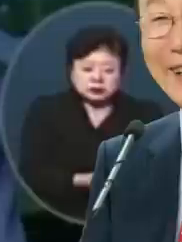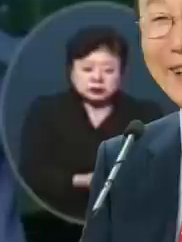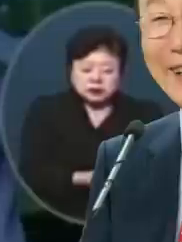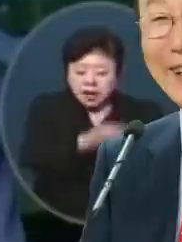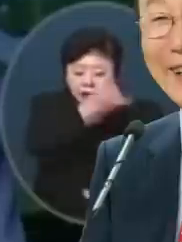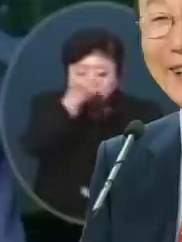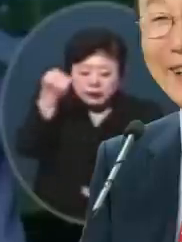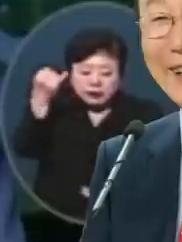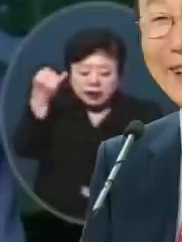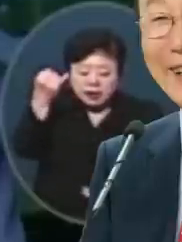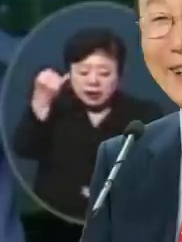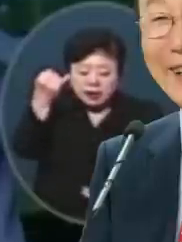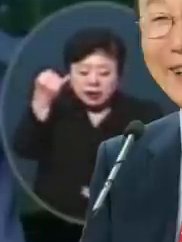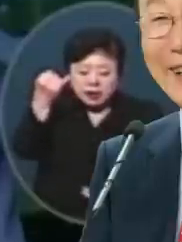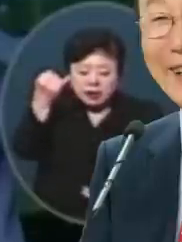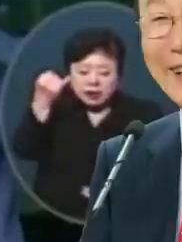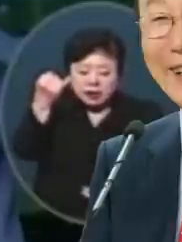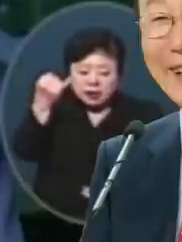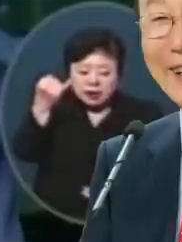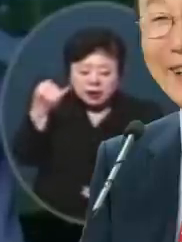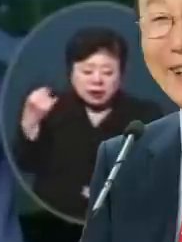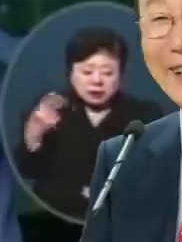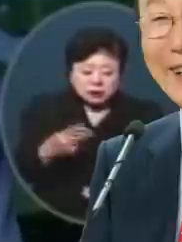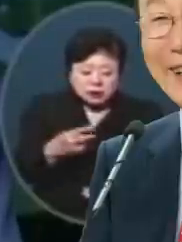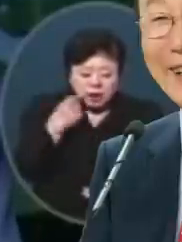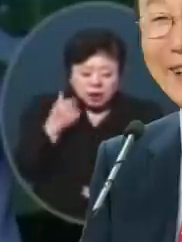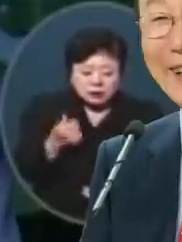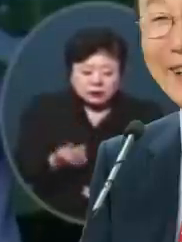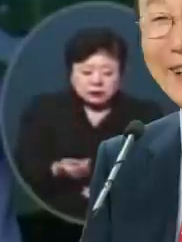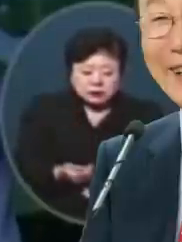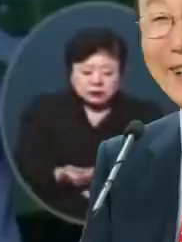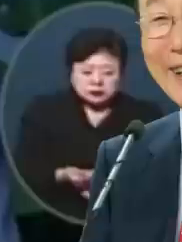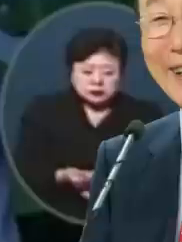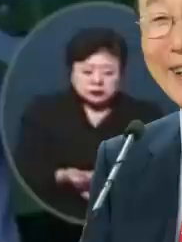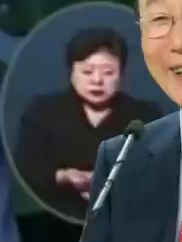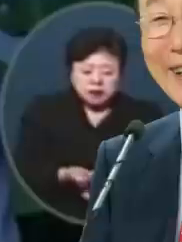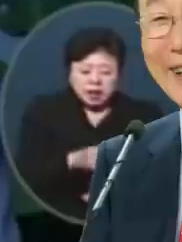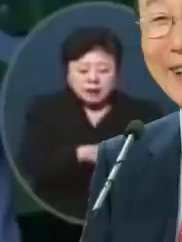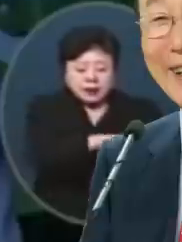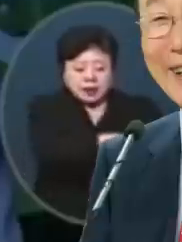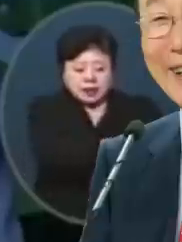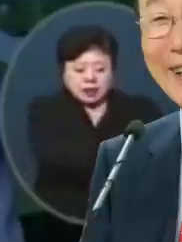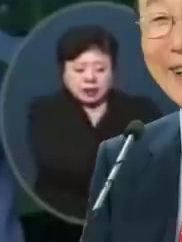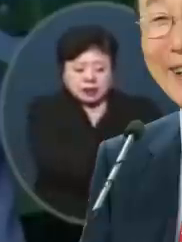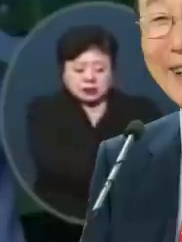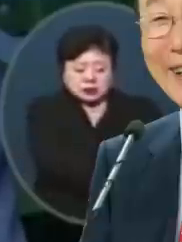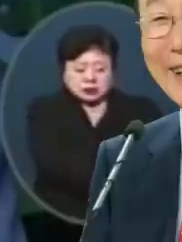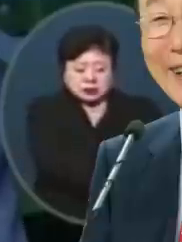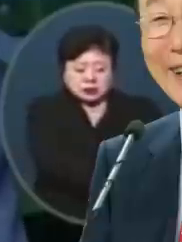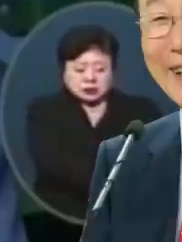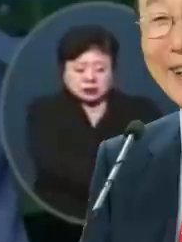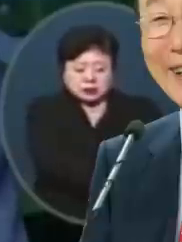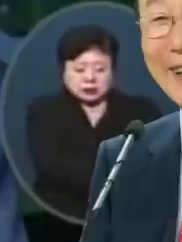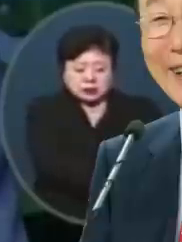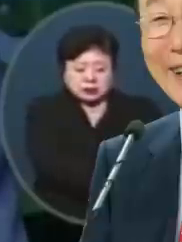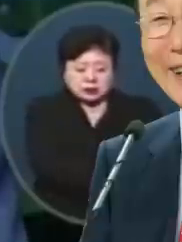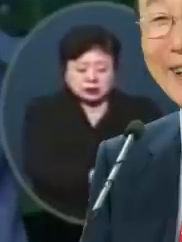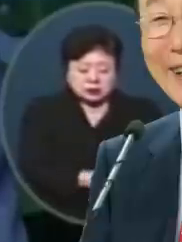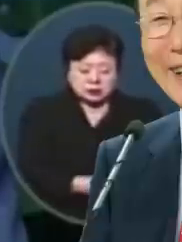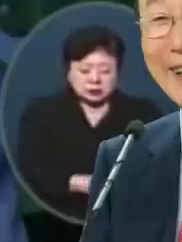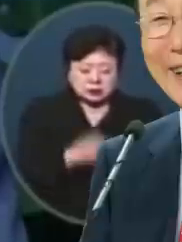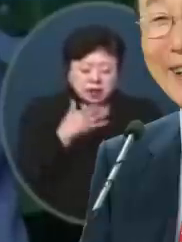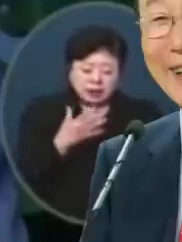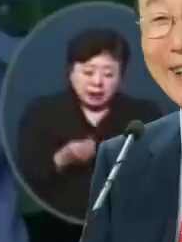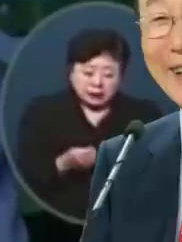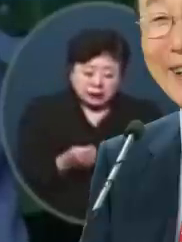할머니가 또 아버지 머리맡에 주저앉았어요. 거의 나이가 많으시니까